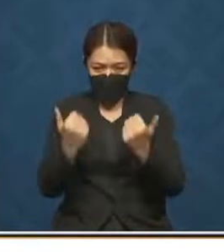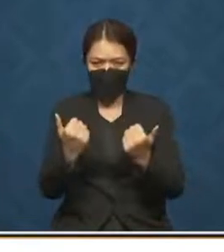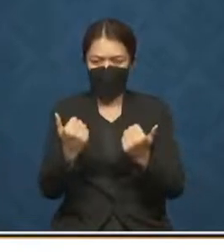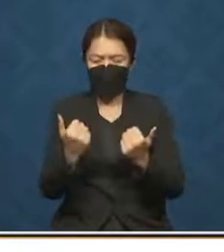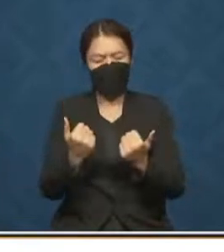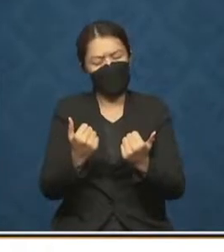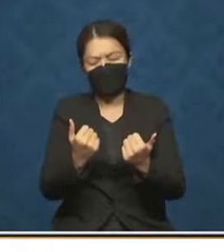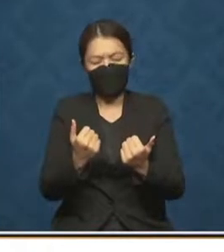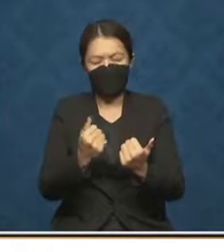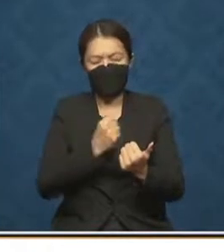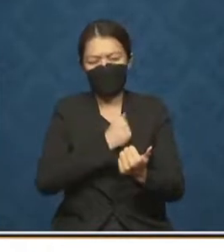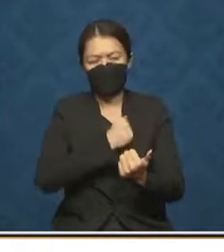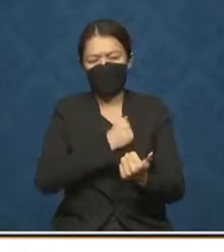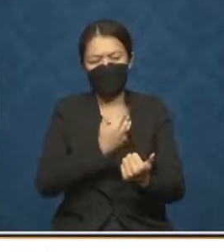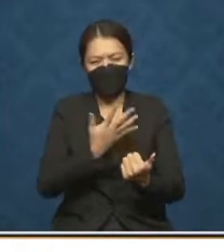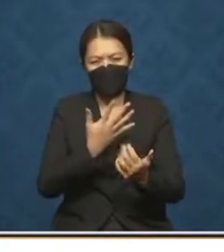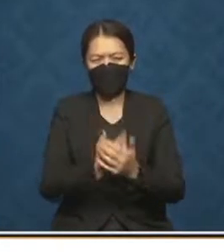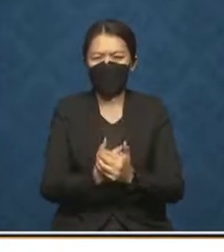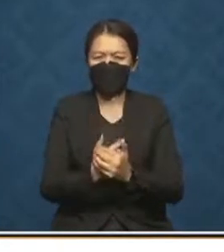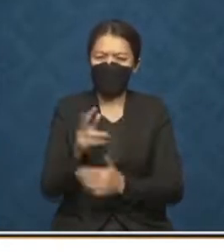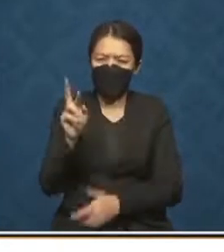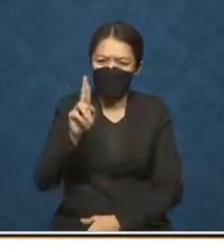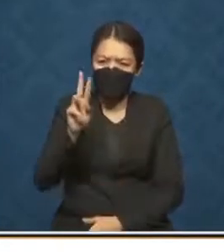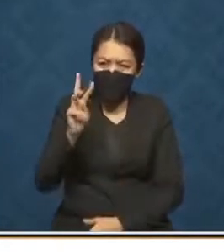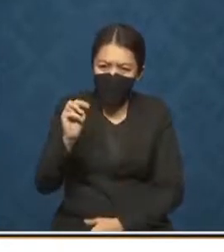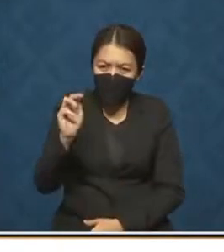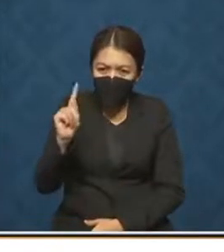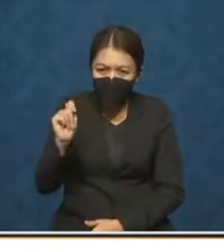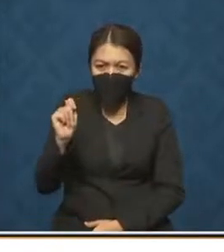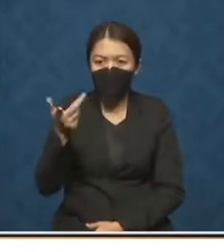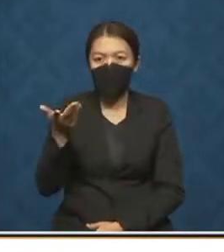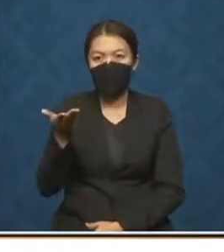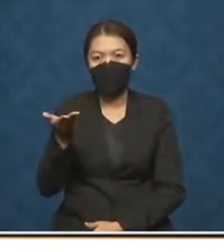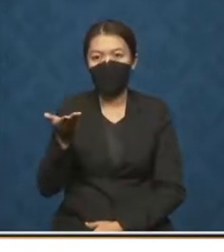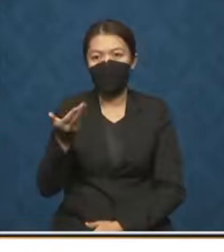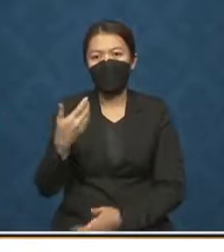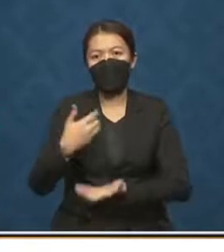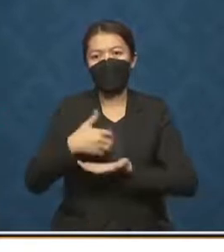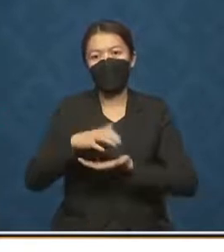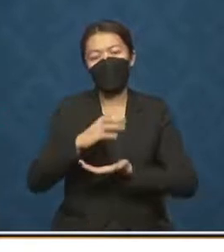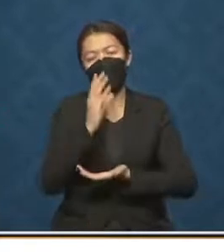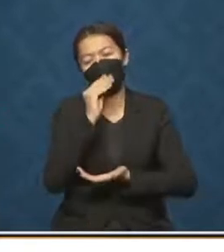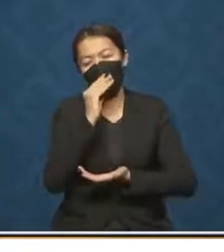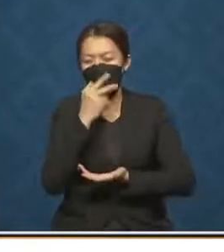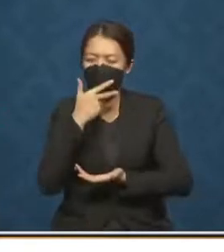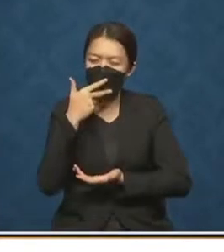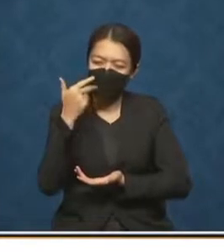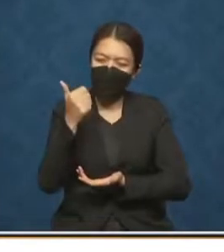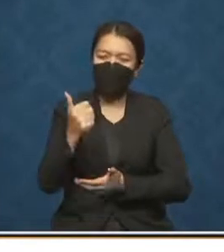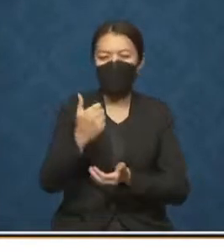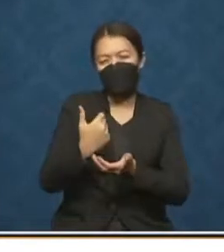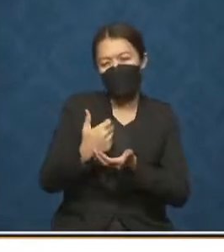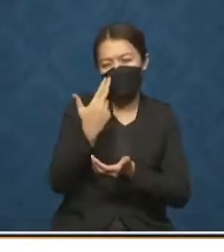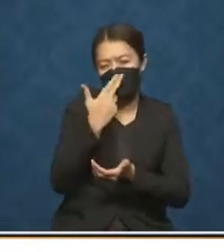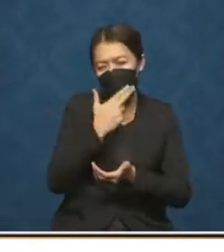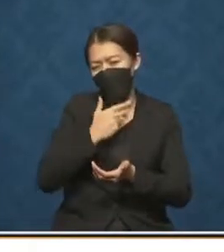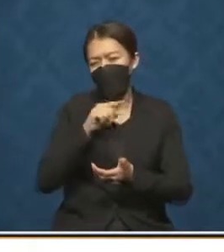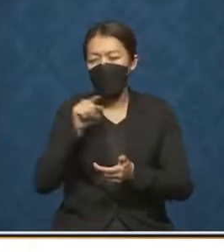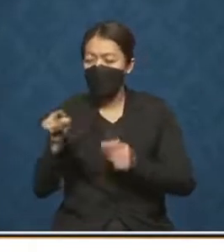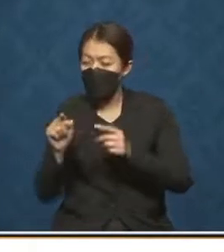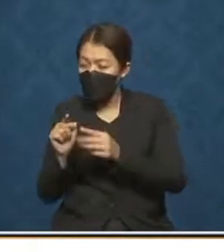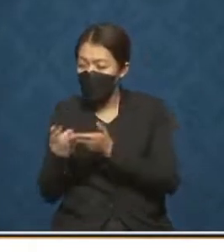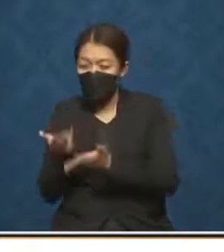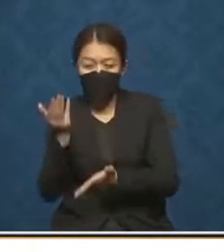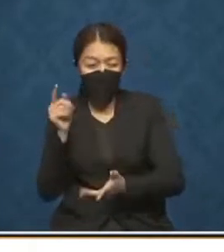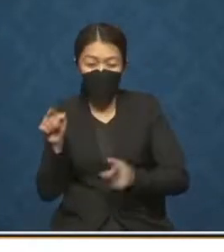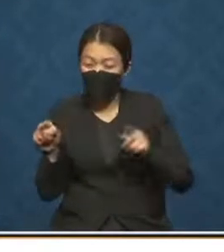มันไม่ไวแล้วแ้และตับนตีแต่ละคนวนนี้มาตอบรอทุกคนไ้นั่นแ้ง ไอ้นี้แพ